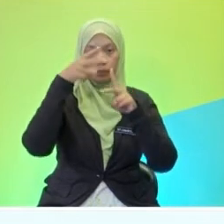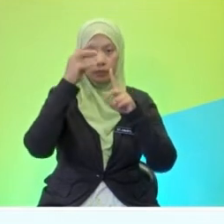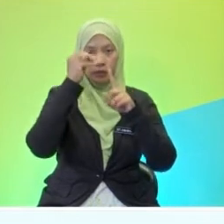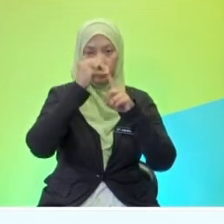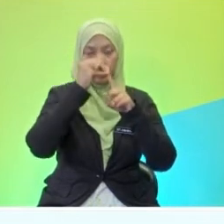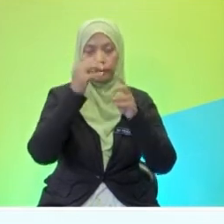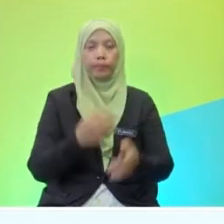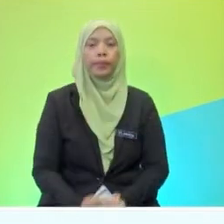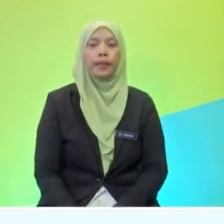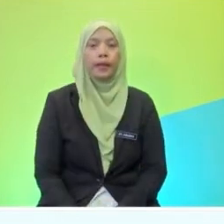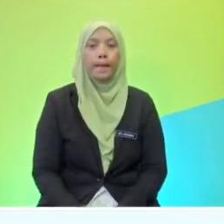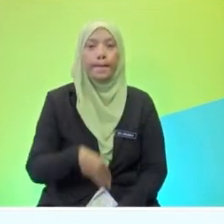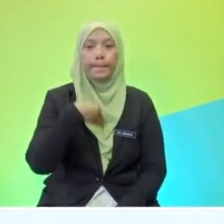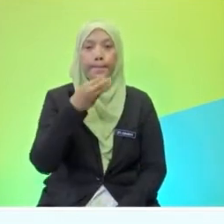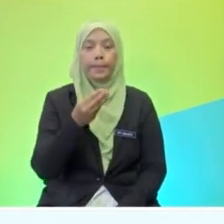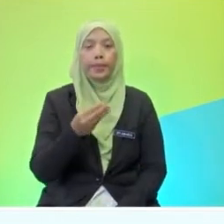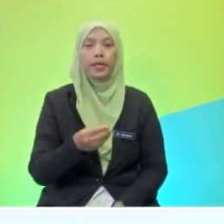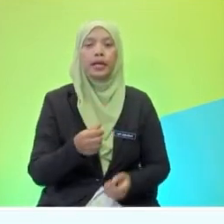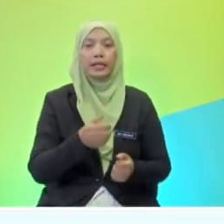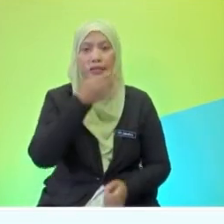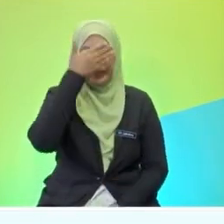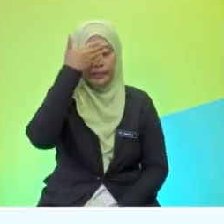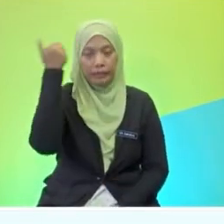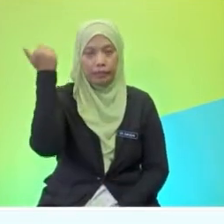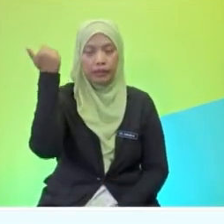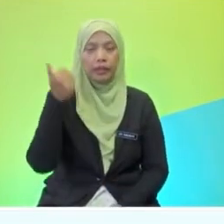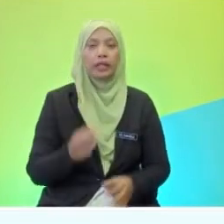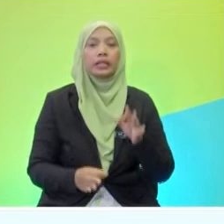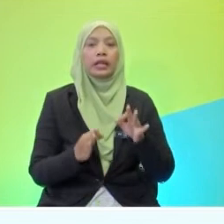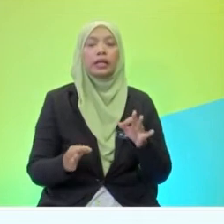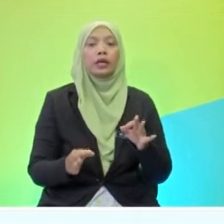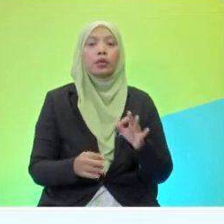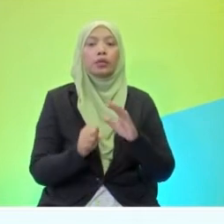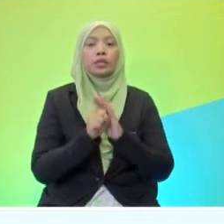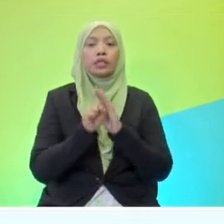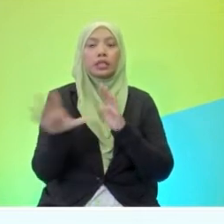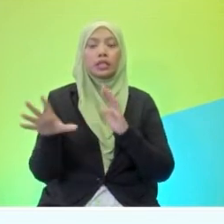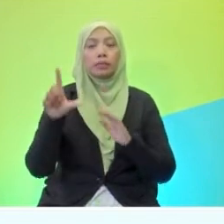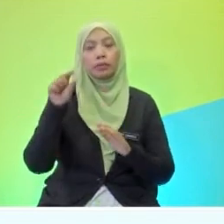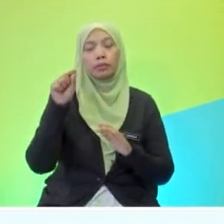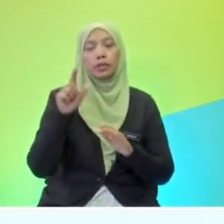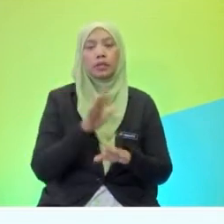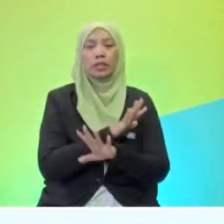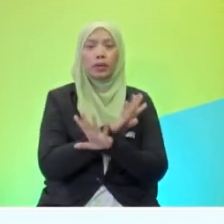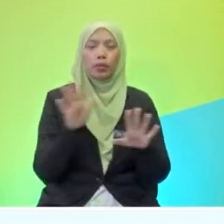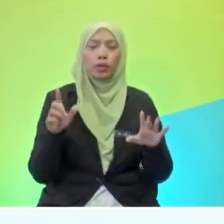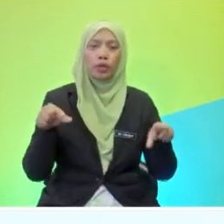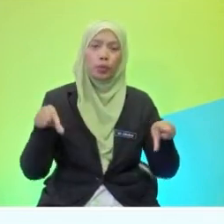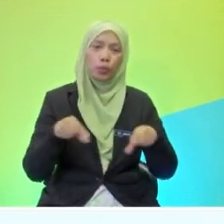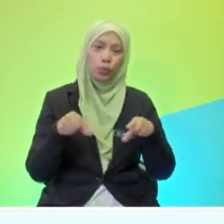dua ke saya akan berlaku di Banda itu jika sisa pepecat tidak boleh diuruskan secara sistematik bagi